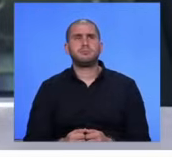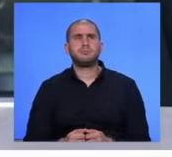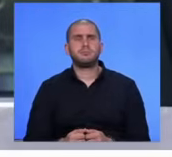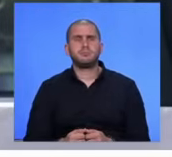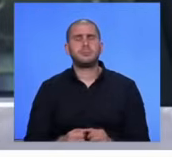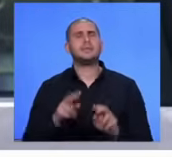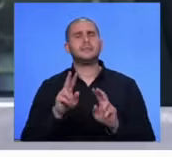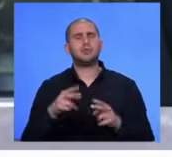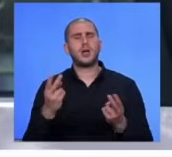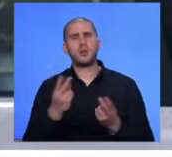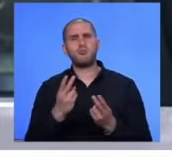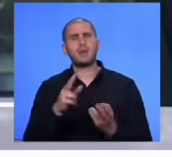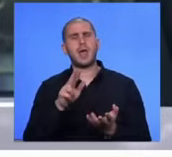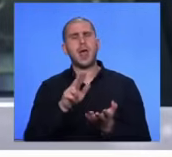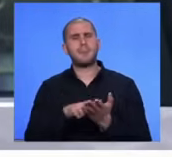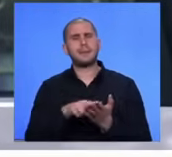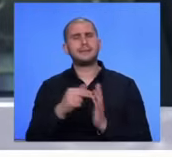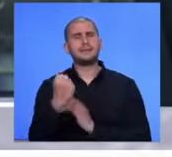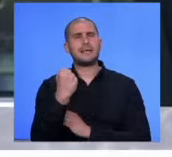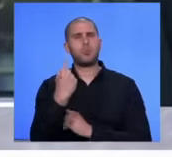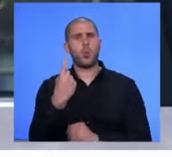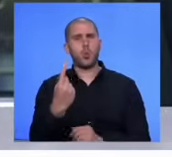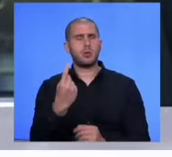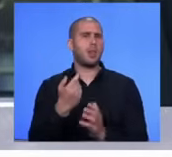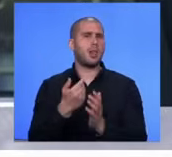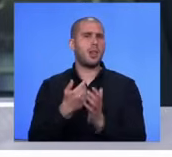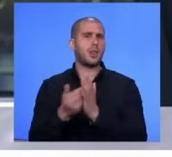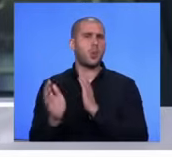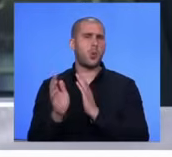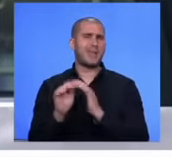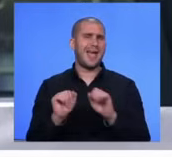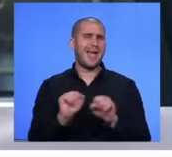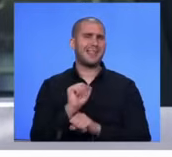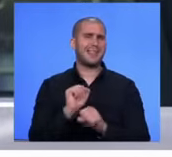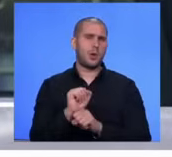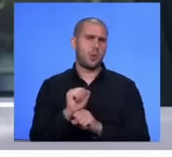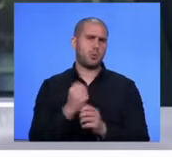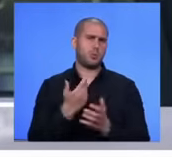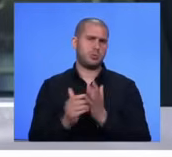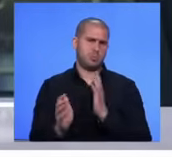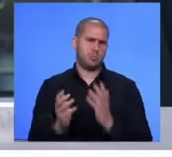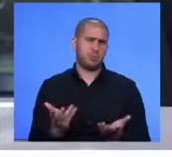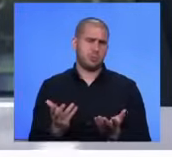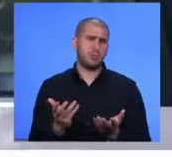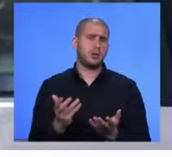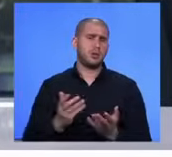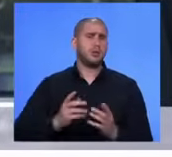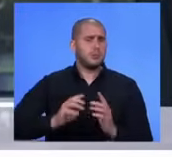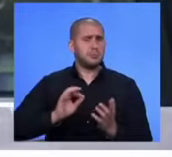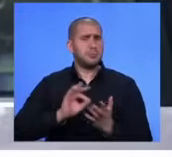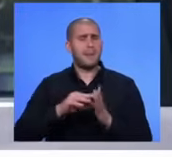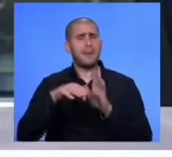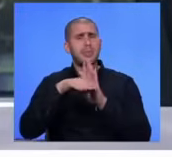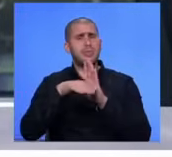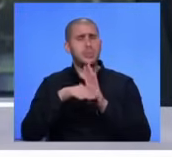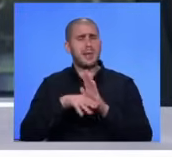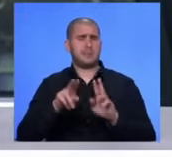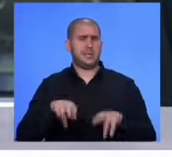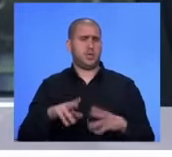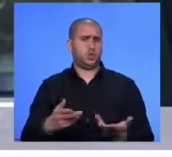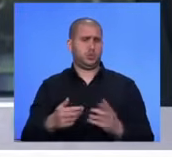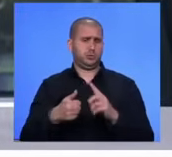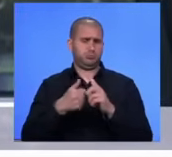יש כמובן לבגס סמכות לדחות עתירות על הסף בהתקיים תנאים מסוימים,